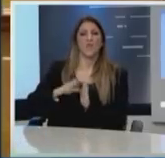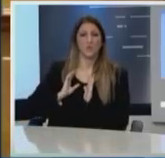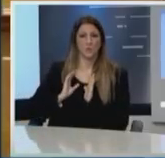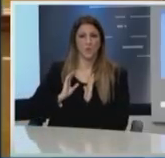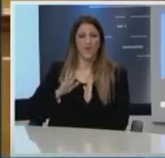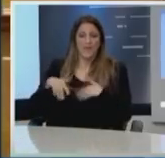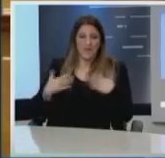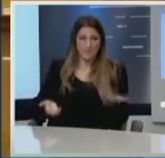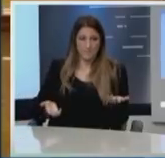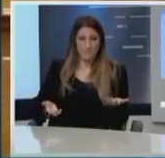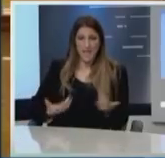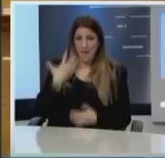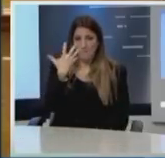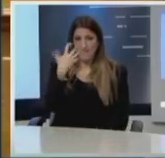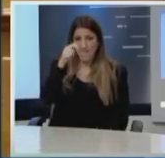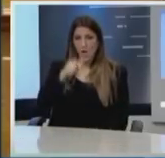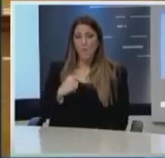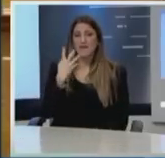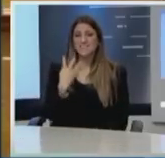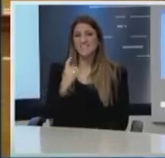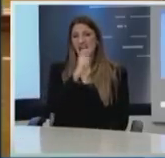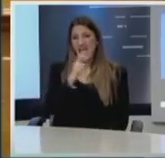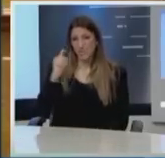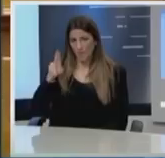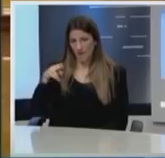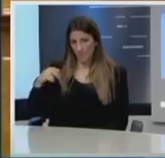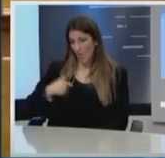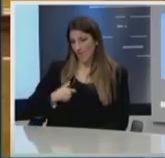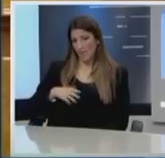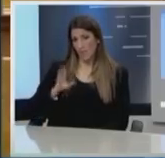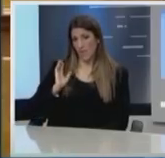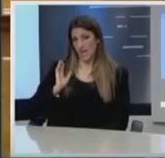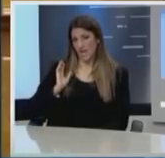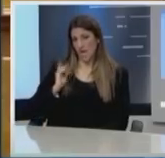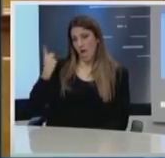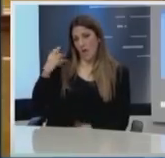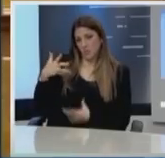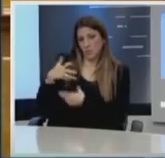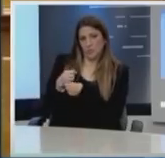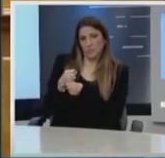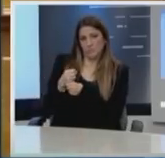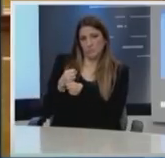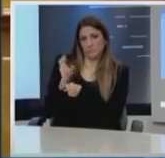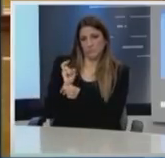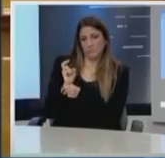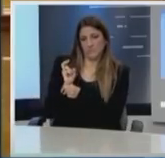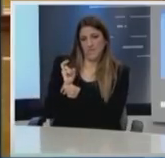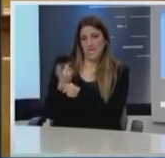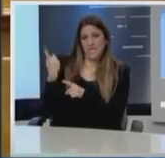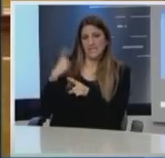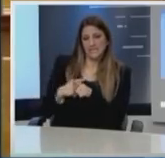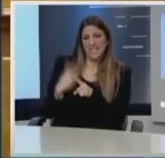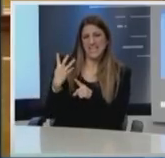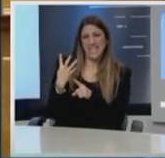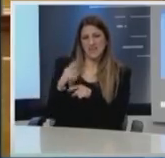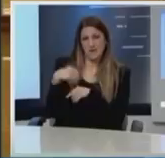Δηλαδή, τα 5,4 εκατομμύρια δεν ήταν δικά του, αλλά τα φύλαγε για κάποιον άλλον. Δίνει και άλλα 4